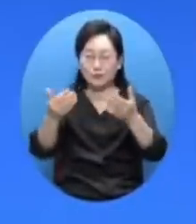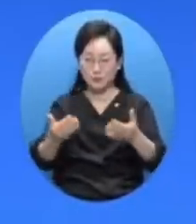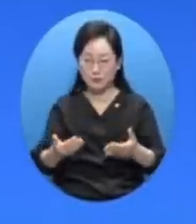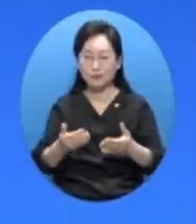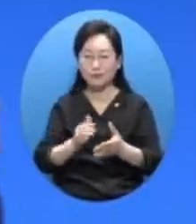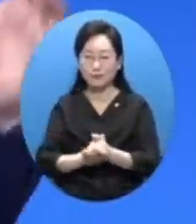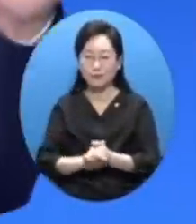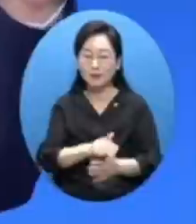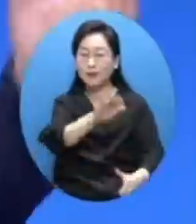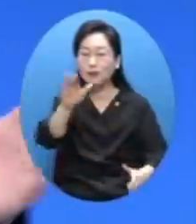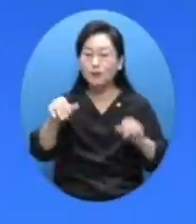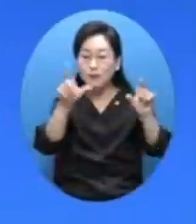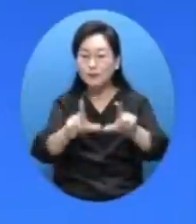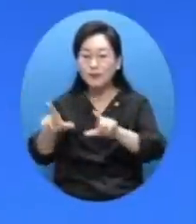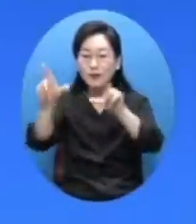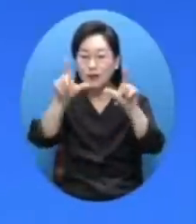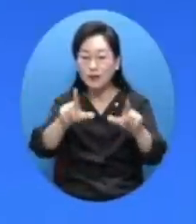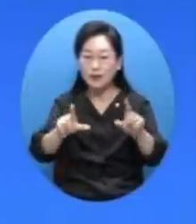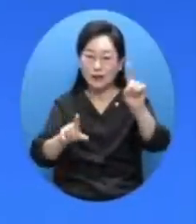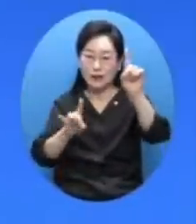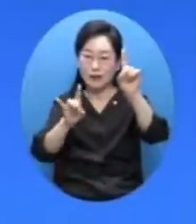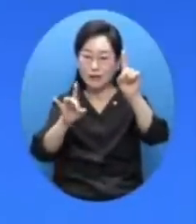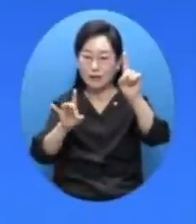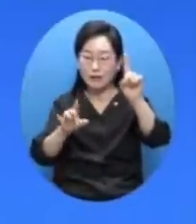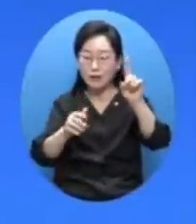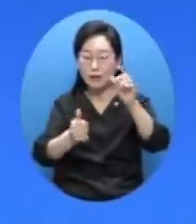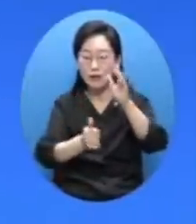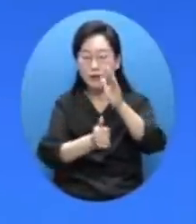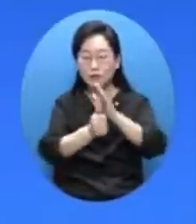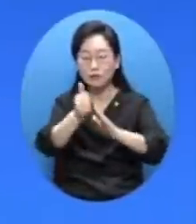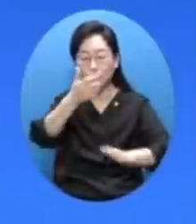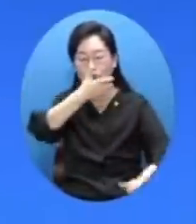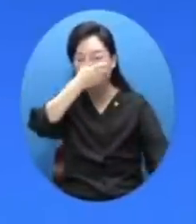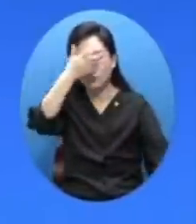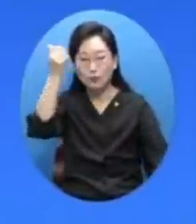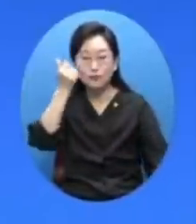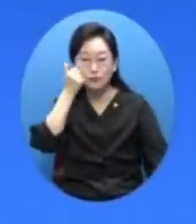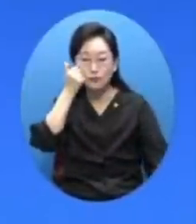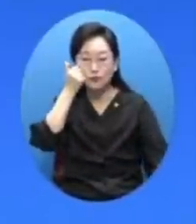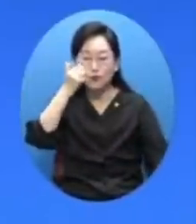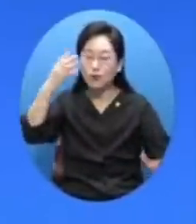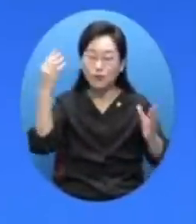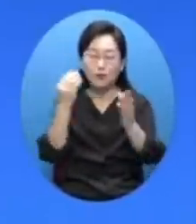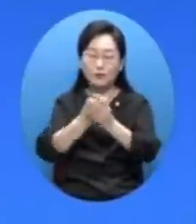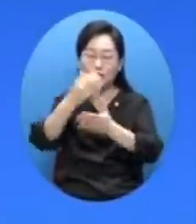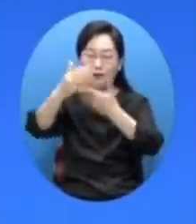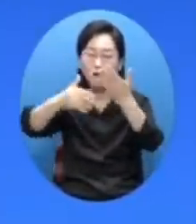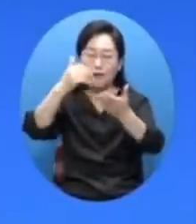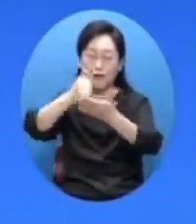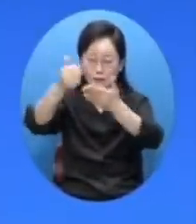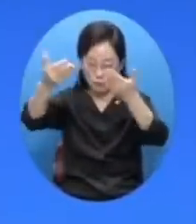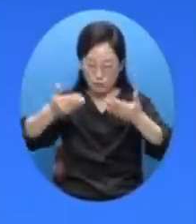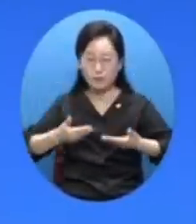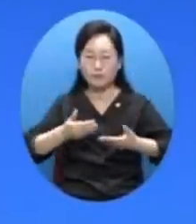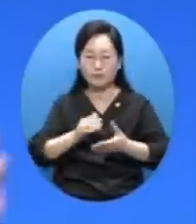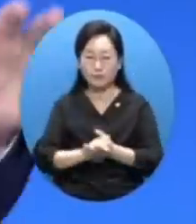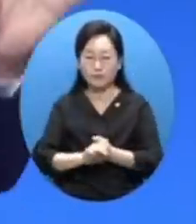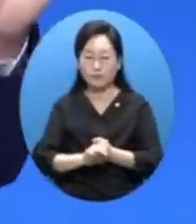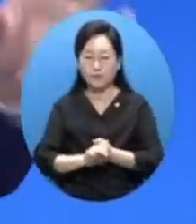우리 삶의 유일한 꿈과 희망은 온전히 주님께로부터 우리에게 다 오게 되는 것입니다